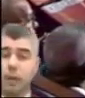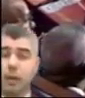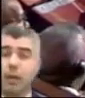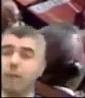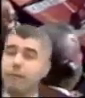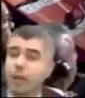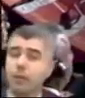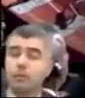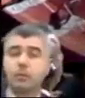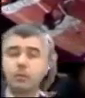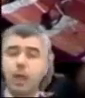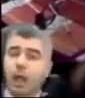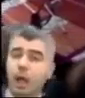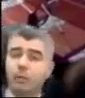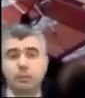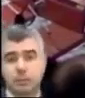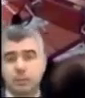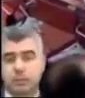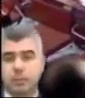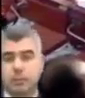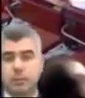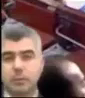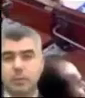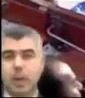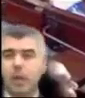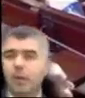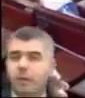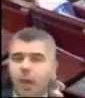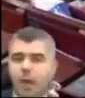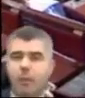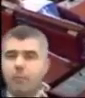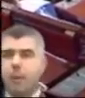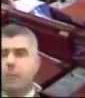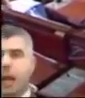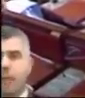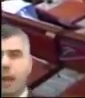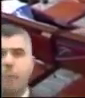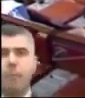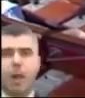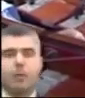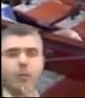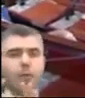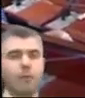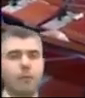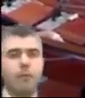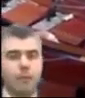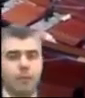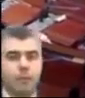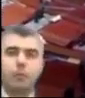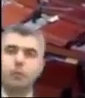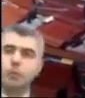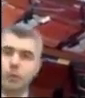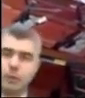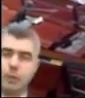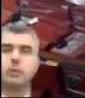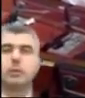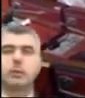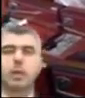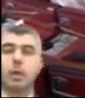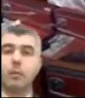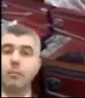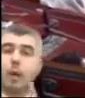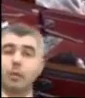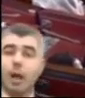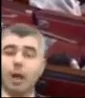الذي يجب أن يستمر في اتحادنا، ومكافحة الجريمة المنظمة أيضا، ولا سيما